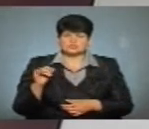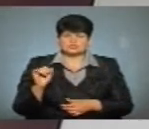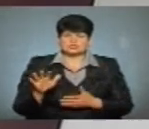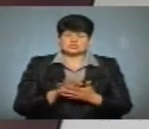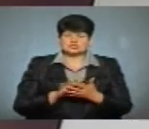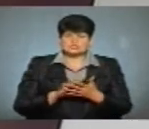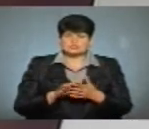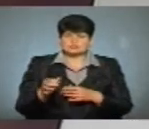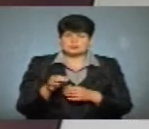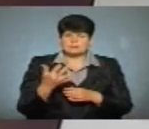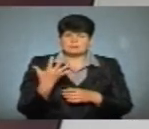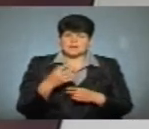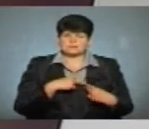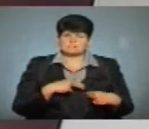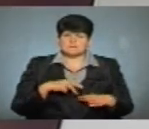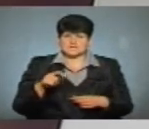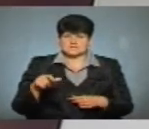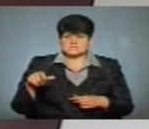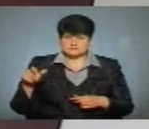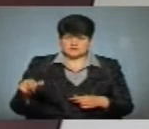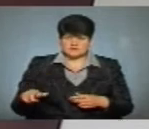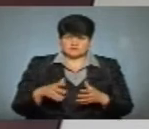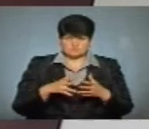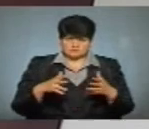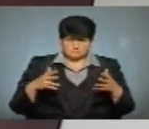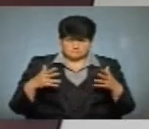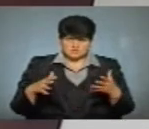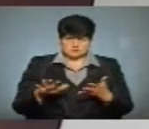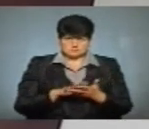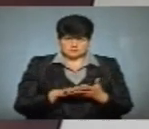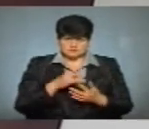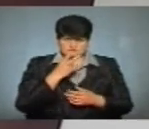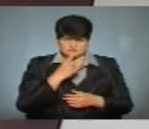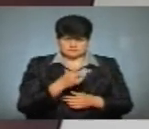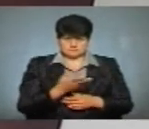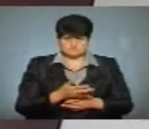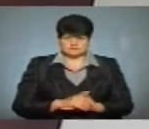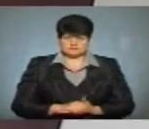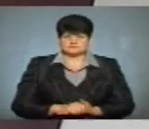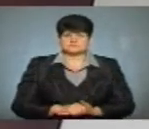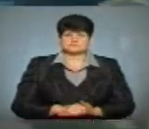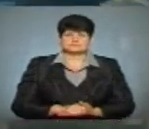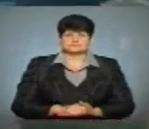чистять водойму 5 працівників цього підприємства. Більше про очищення ставу Тарас Бурак розповість.